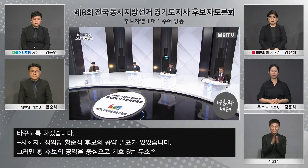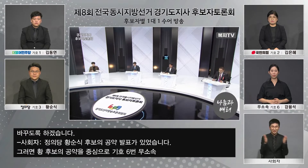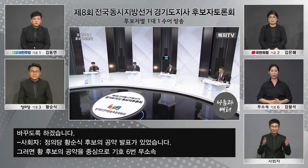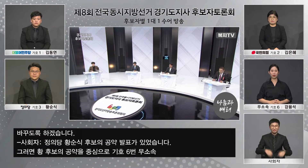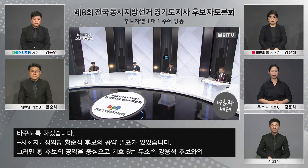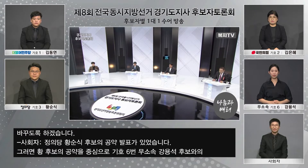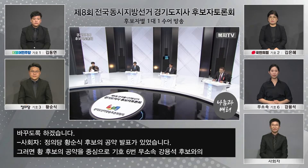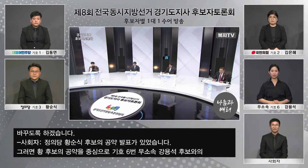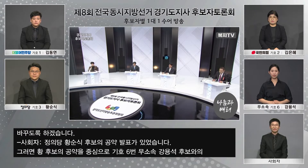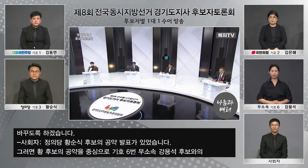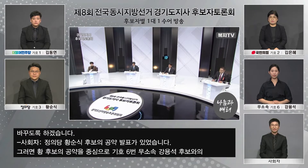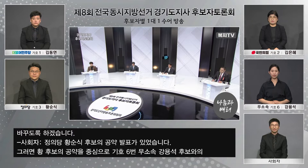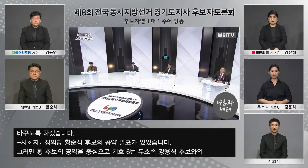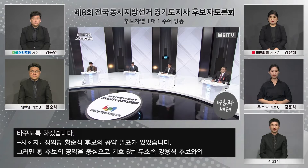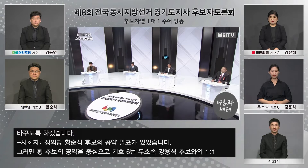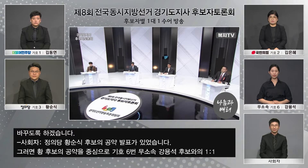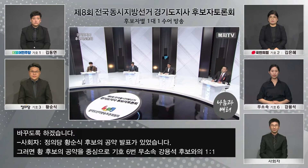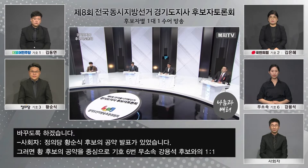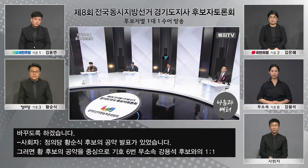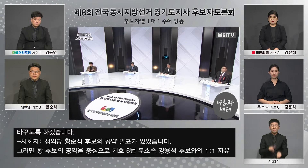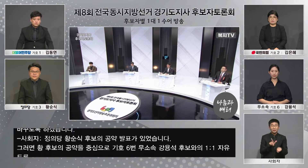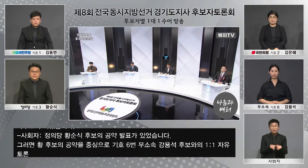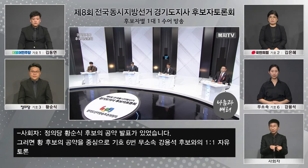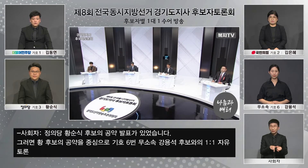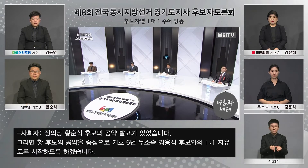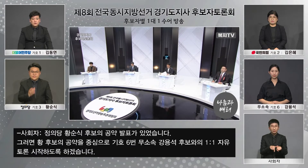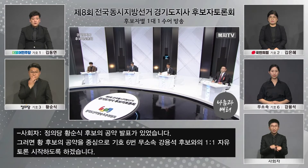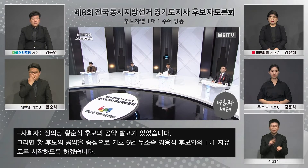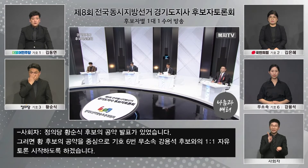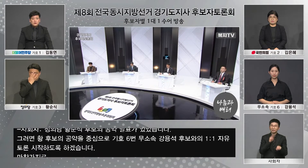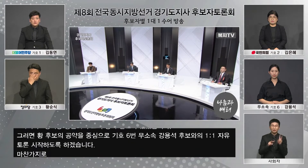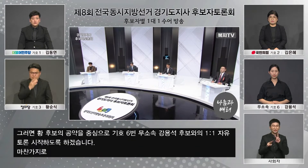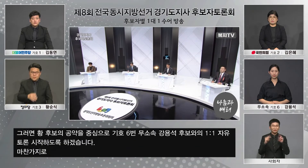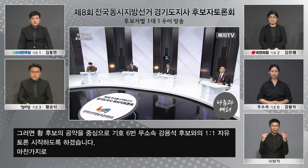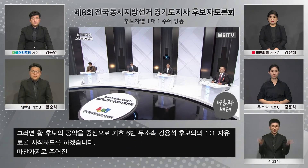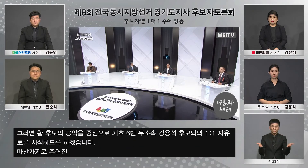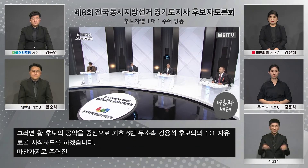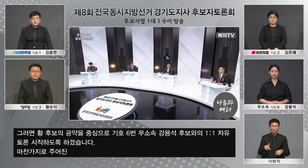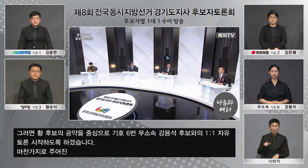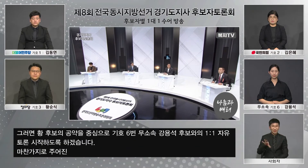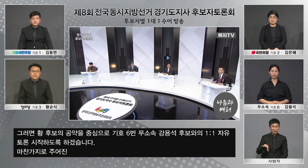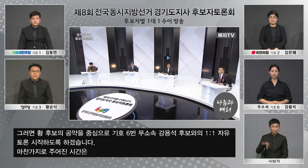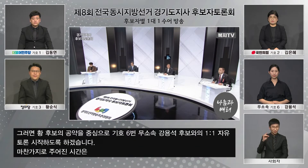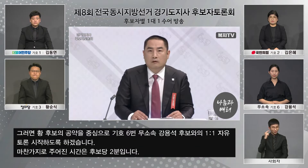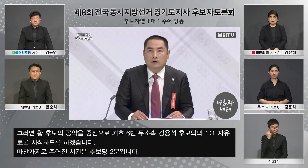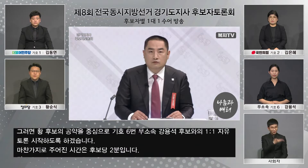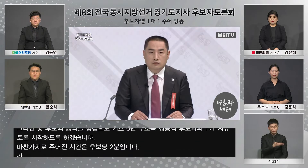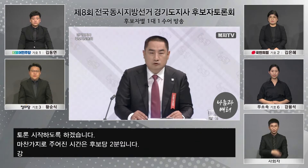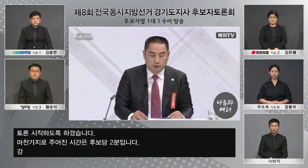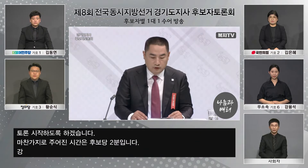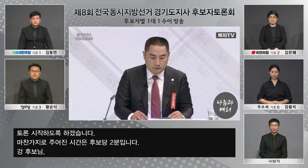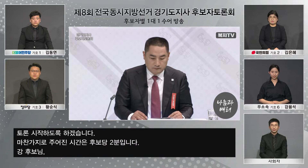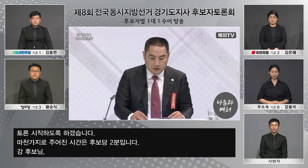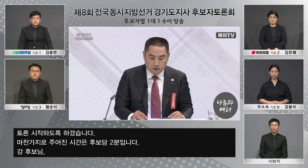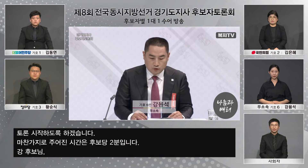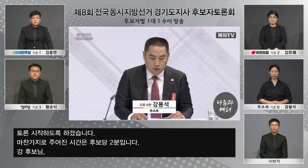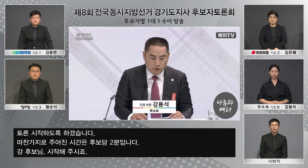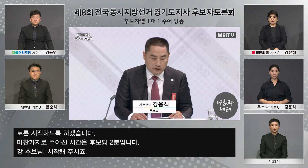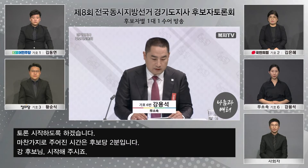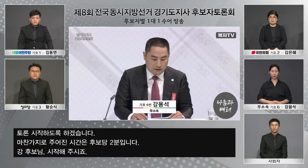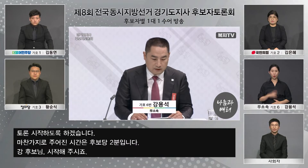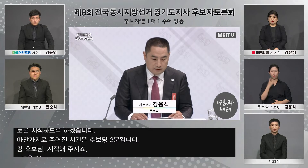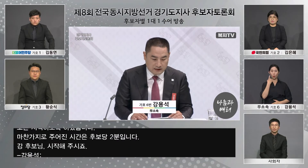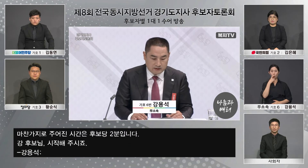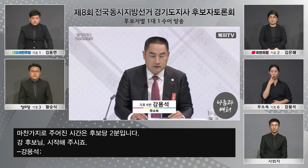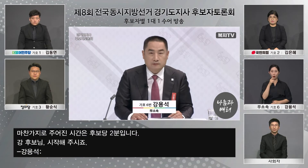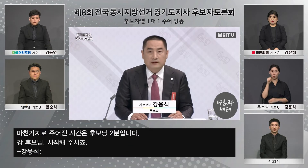시작하도록 하겠습니다. 마찬가지로 주어진 시간은 후보당 2분입니다. 강 후보님 시작해 주시죠. 네, 황순식 후보님 좋은